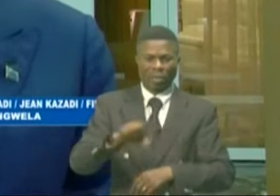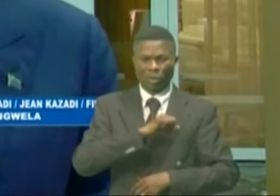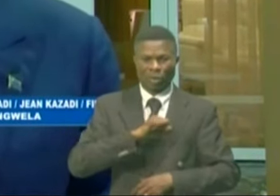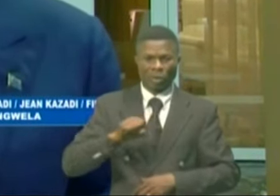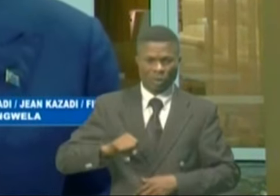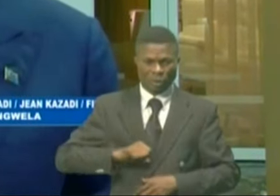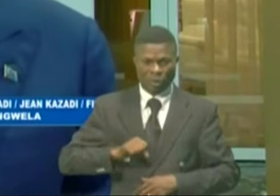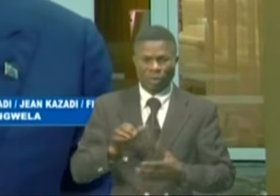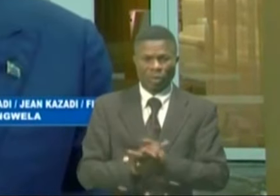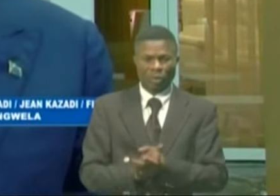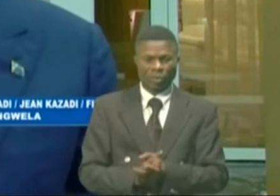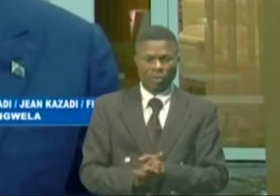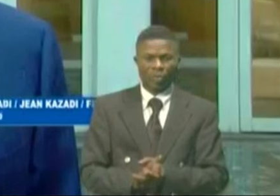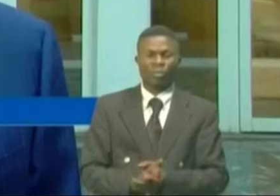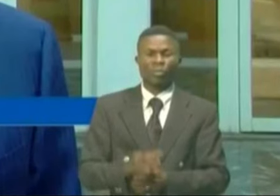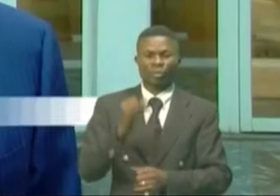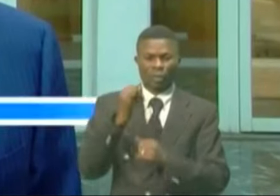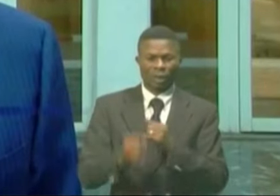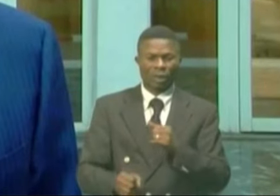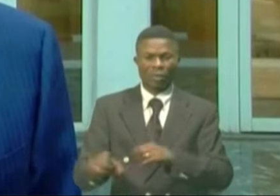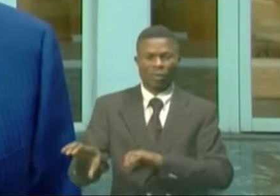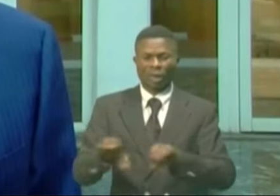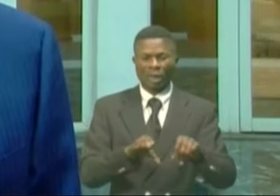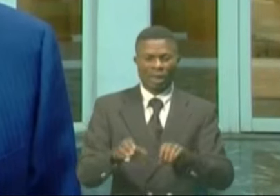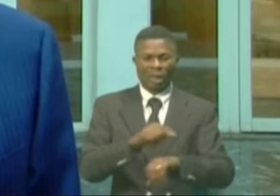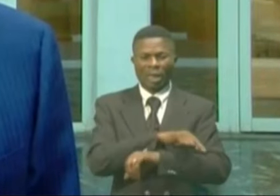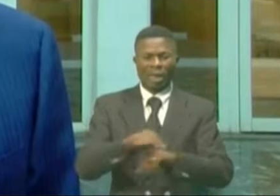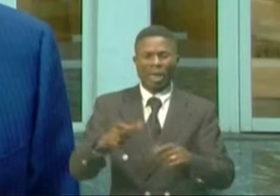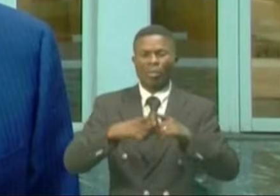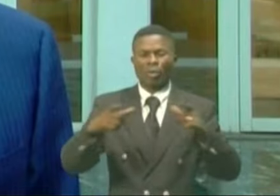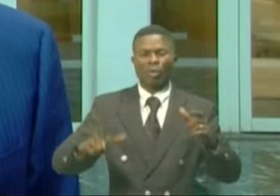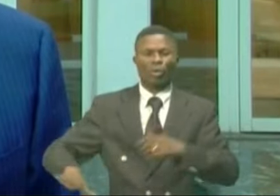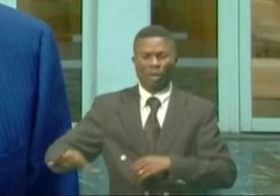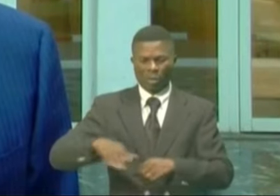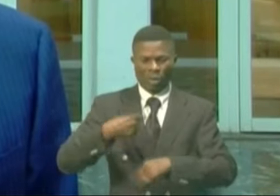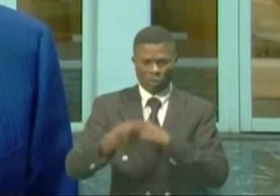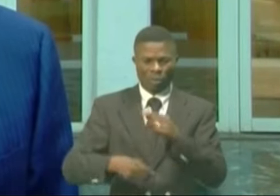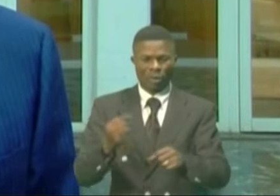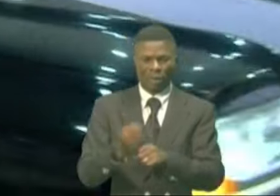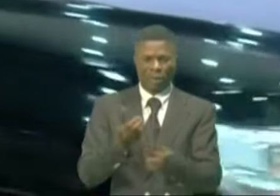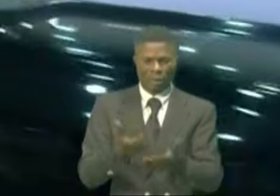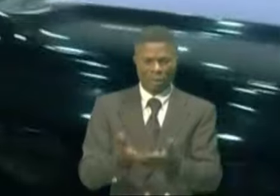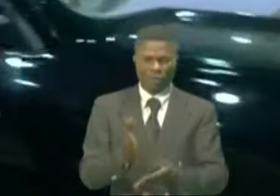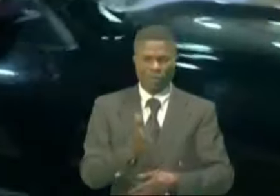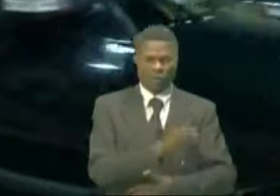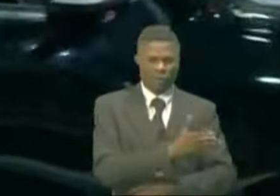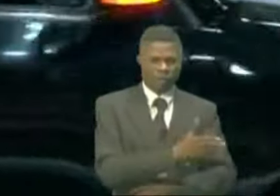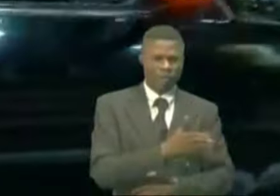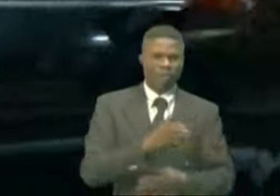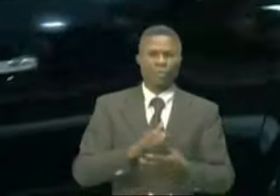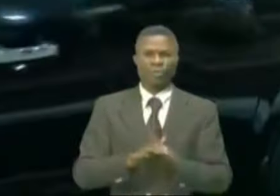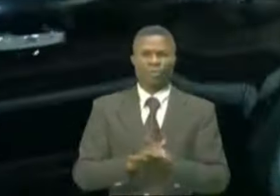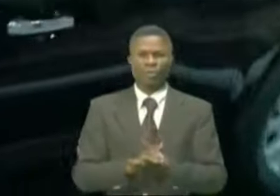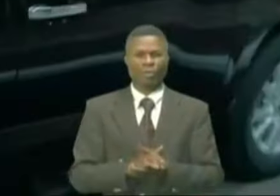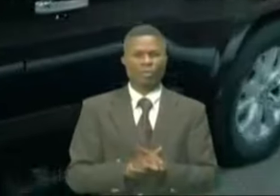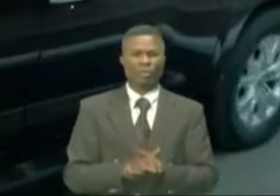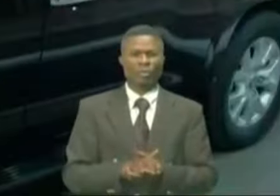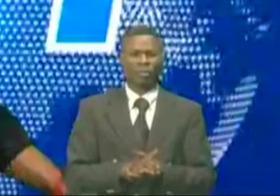qu'une question de jour pour que toutes les grandes institutions du pays soient légalement investies.